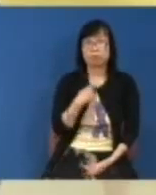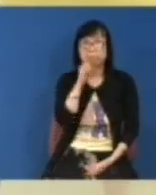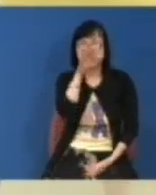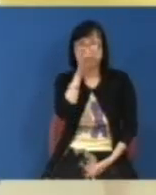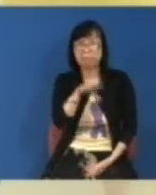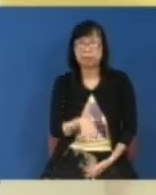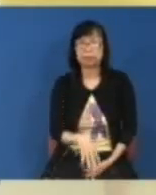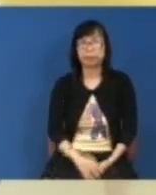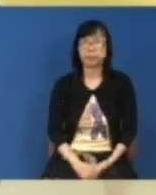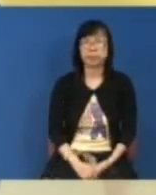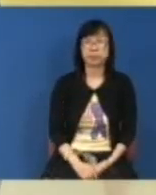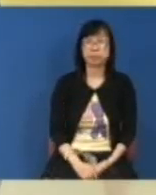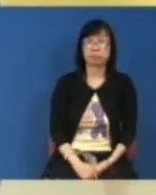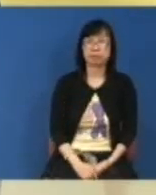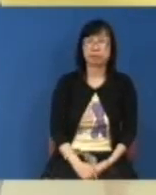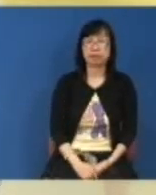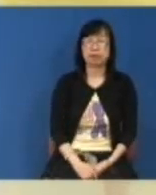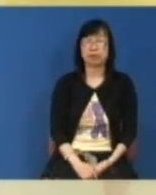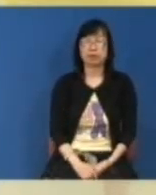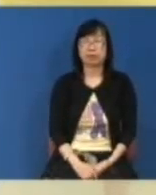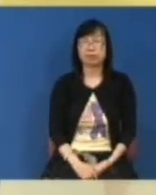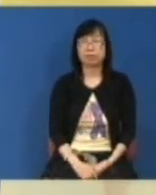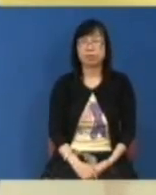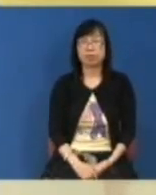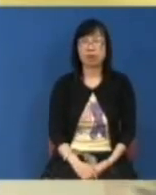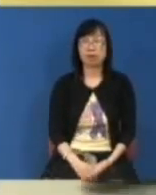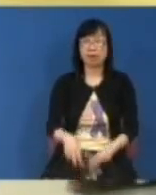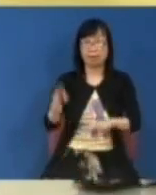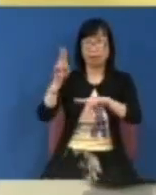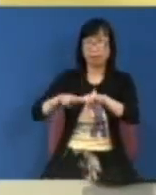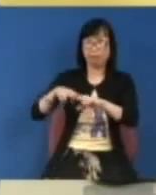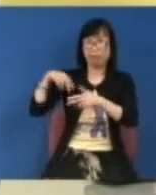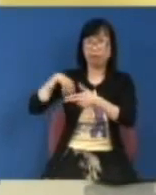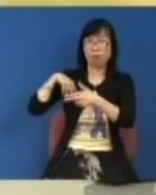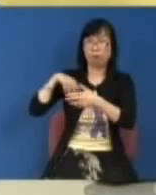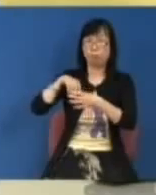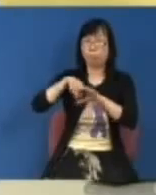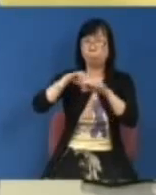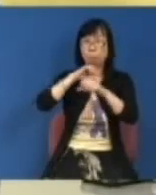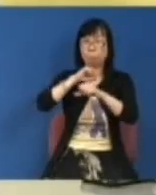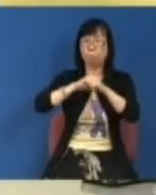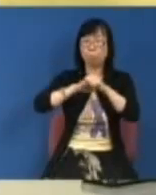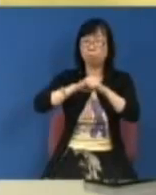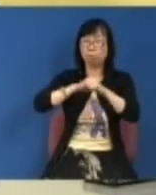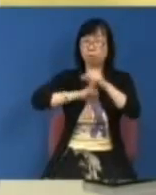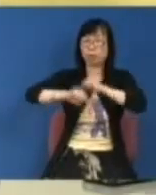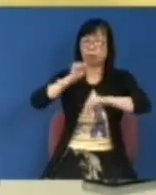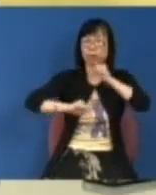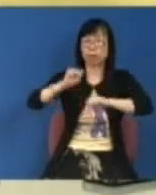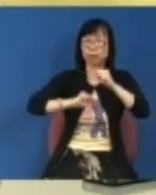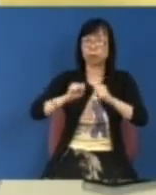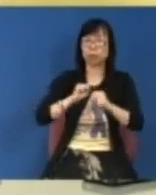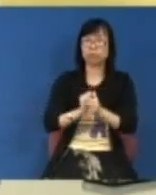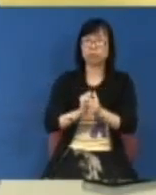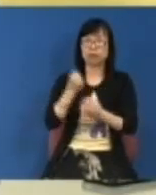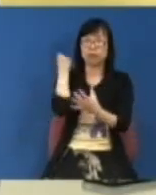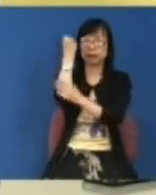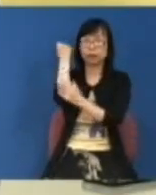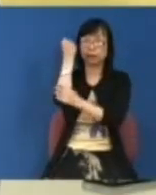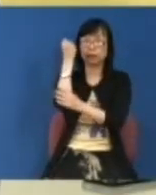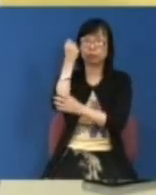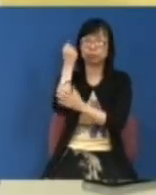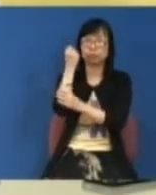咯，係咪啊？即係喺國內嘅維權運動，點解你要支持咧？咁好多維權嘅人真係抗拒軍警